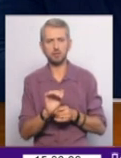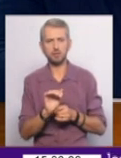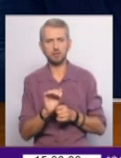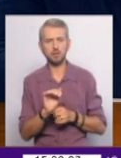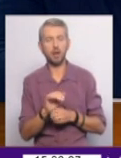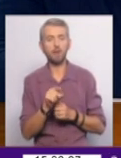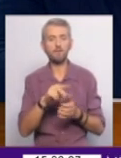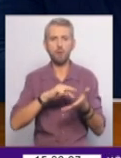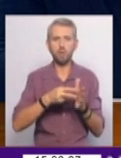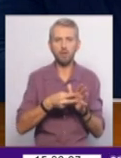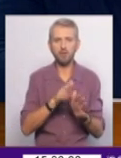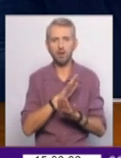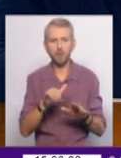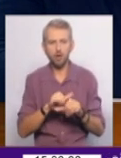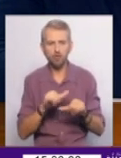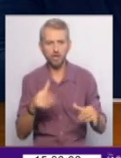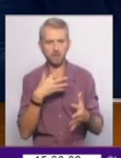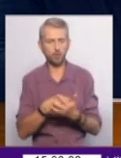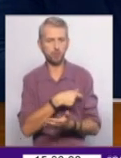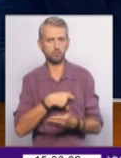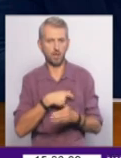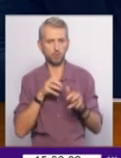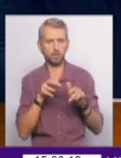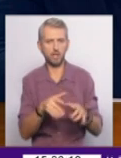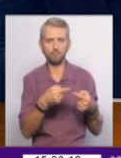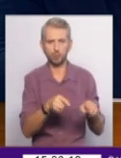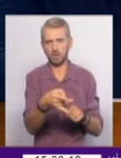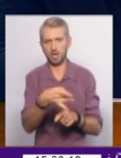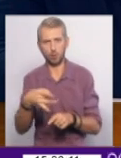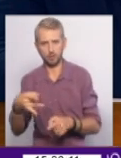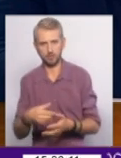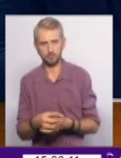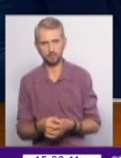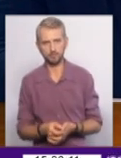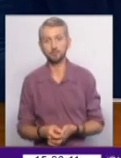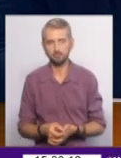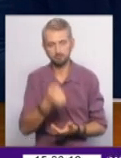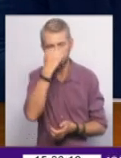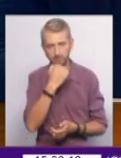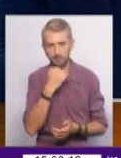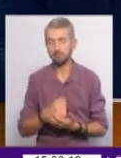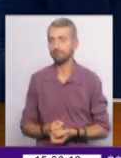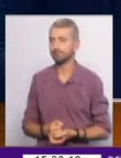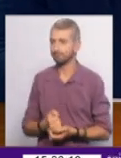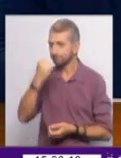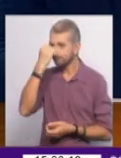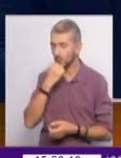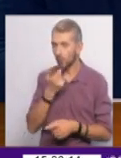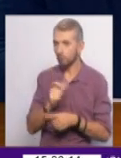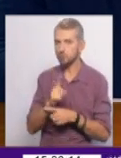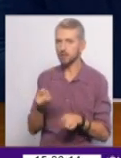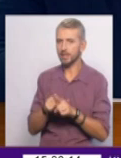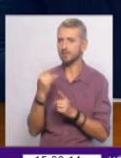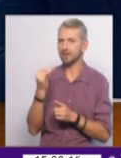ли вы расширять свою депутатскую деятельность и в других районах? Спасибо. Дякуємо дуже за такий цікавий